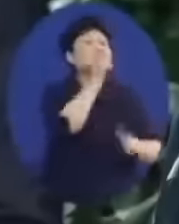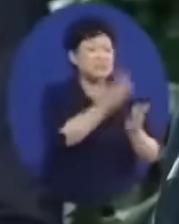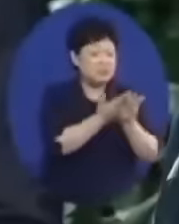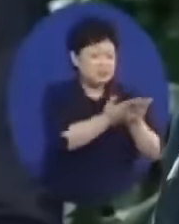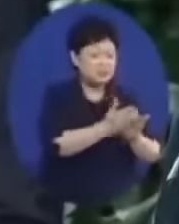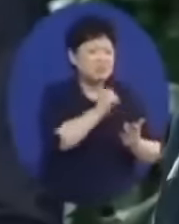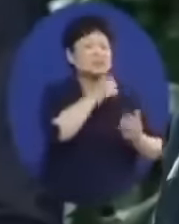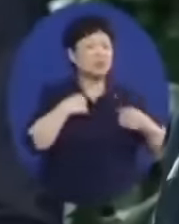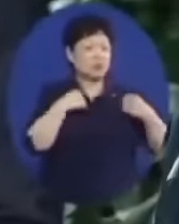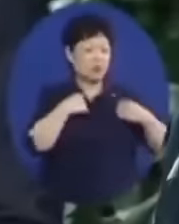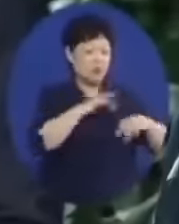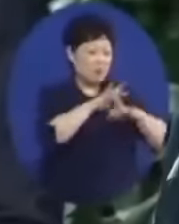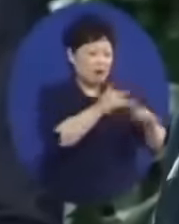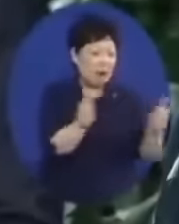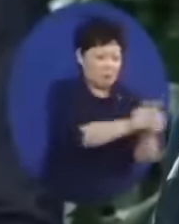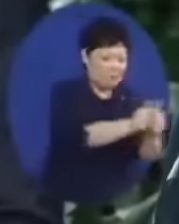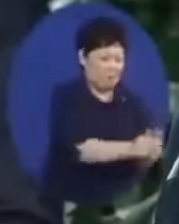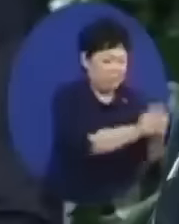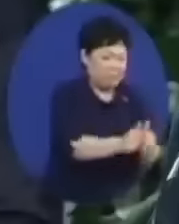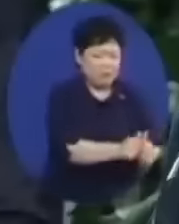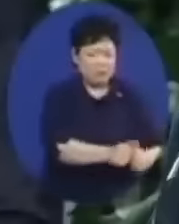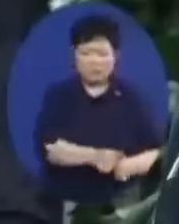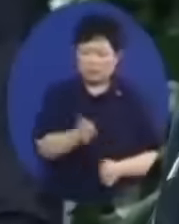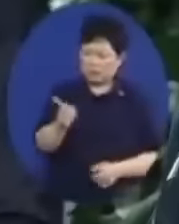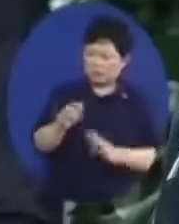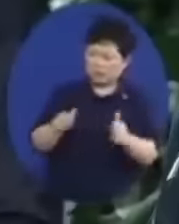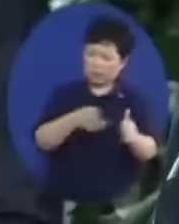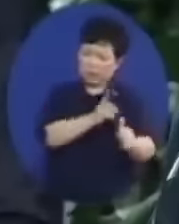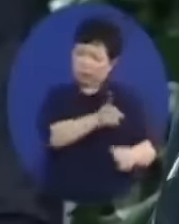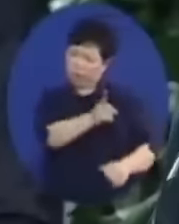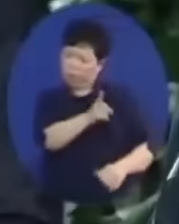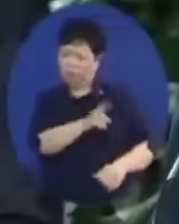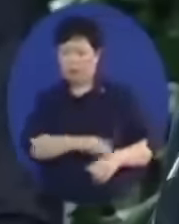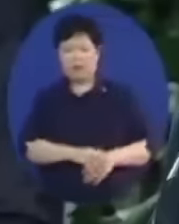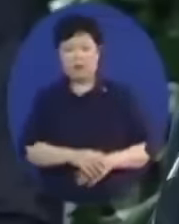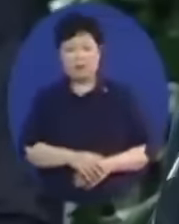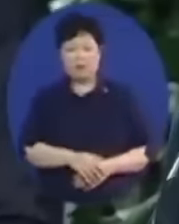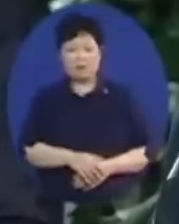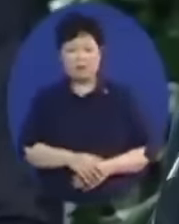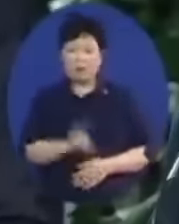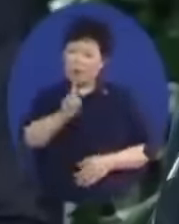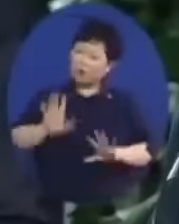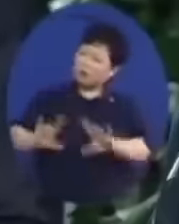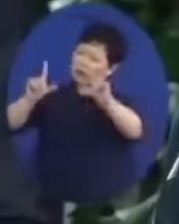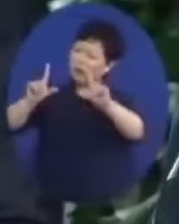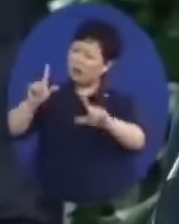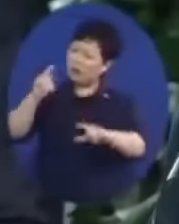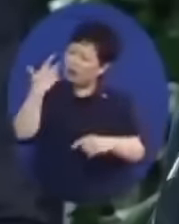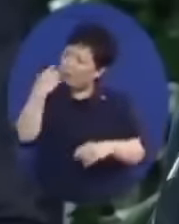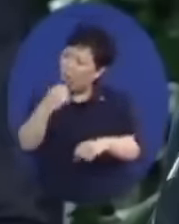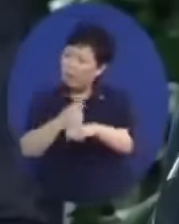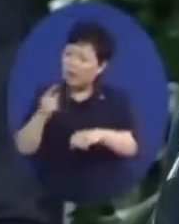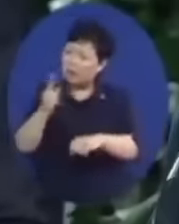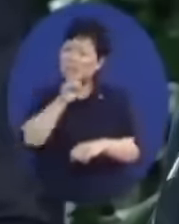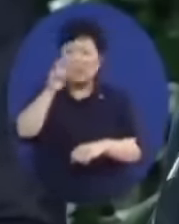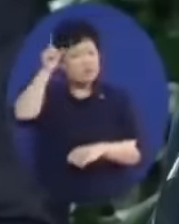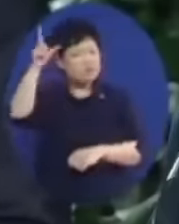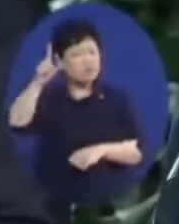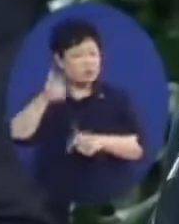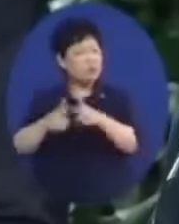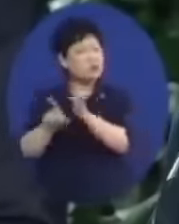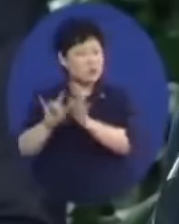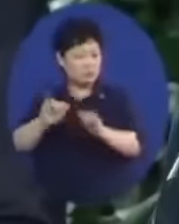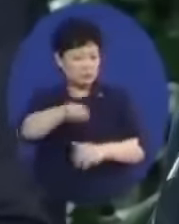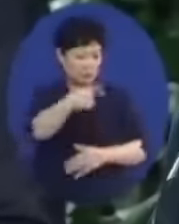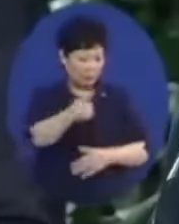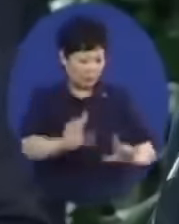거지 옷을 입고 마귀하고 돌아다니는 것입니다. 저 사람은 왜 저렇게 됐나? 어느 날은 보면 훌륭한 크리스찬이고 그 다음